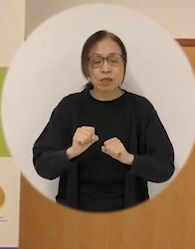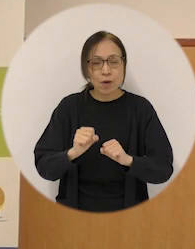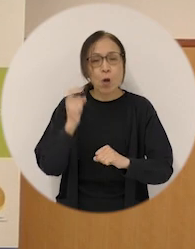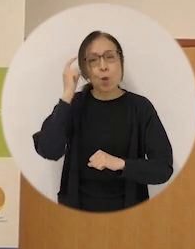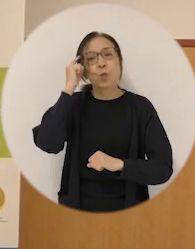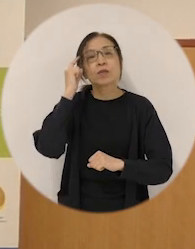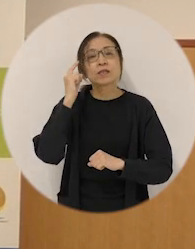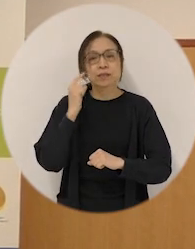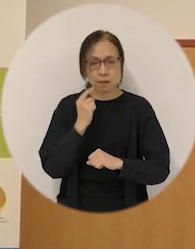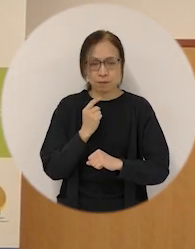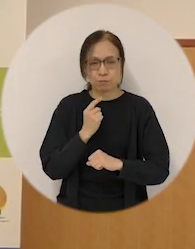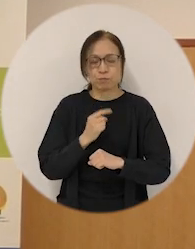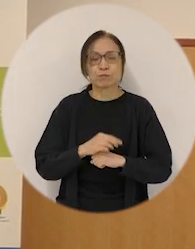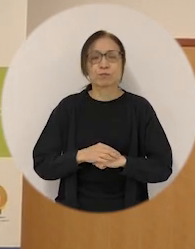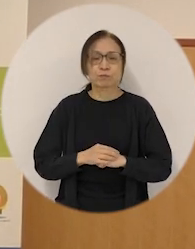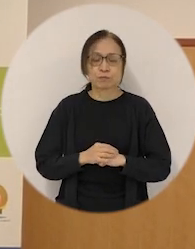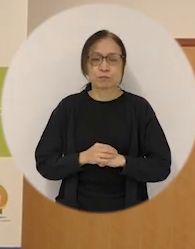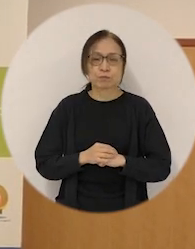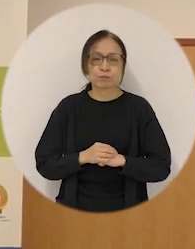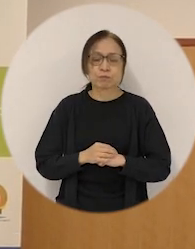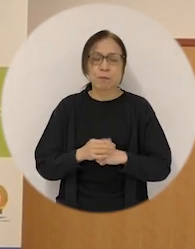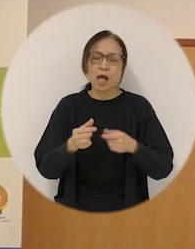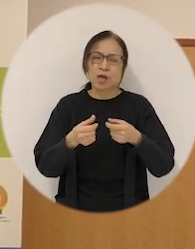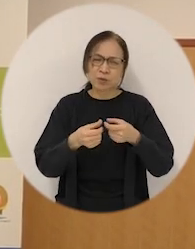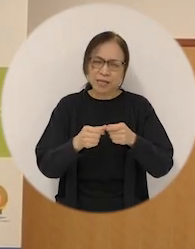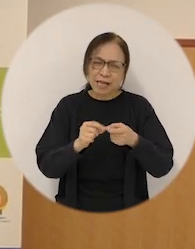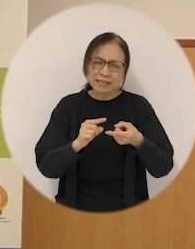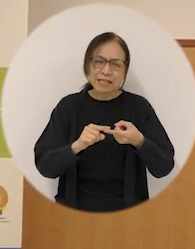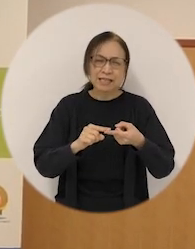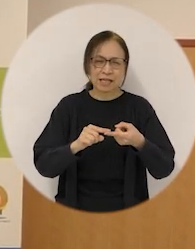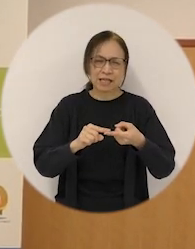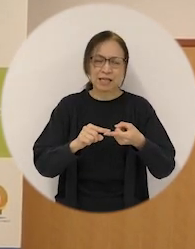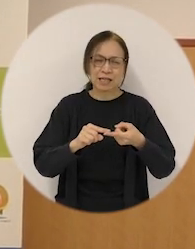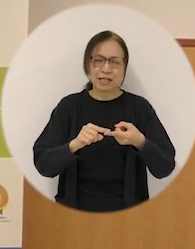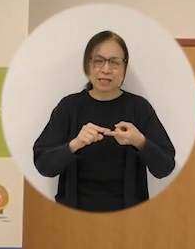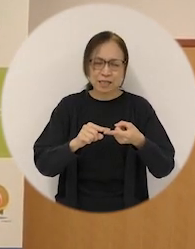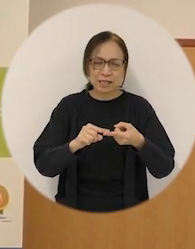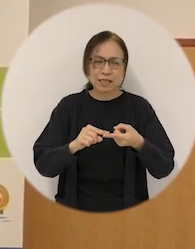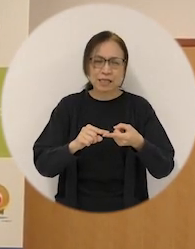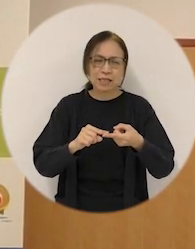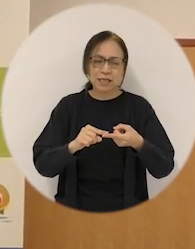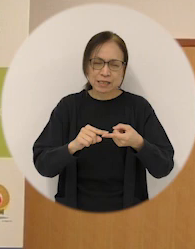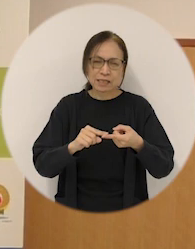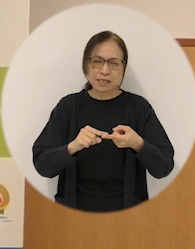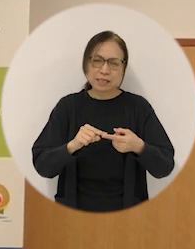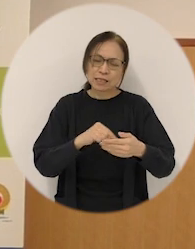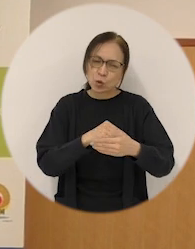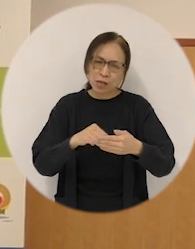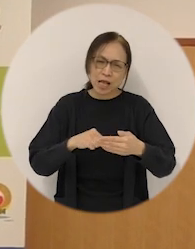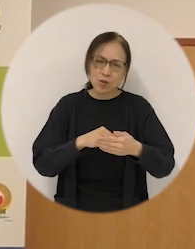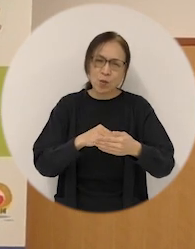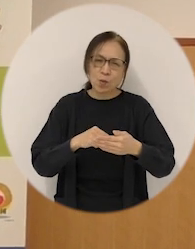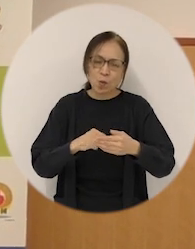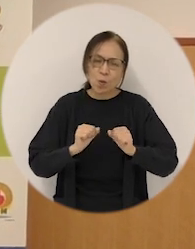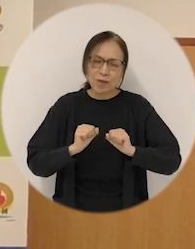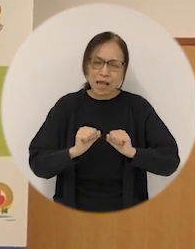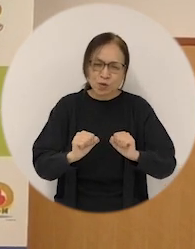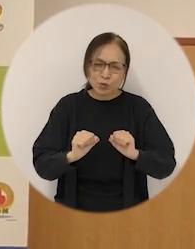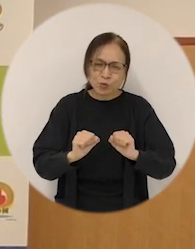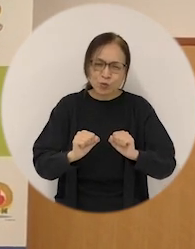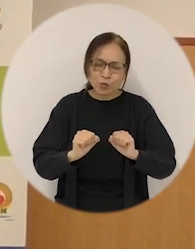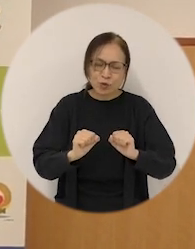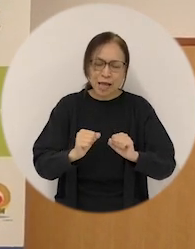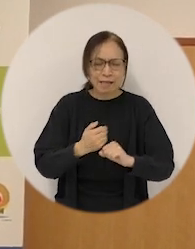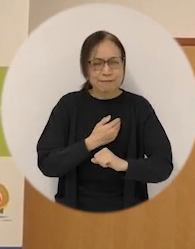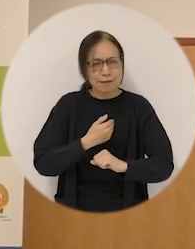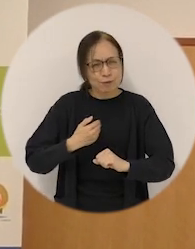っていますが、具体的にどのような内容でそれを実施できるかどう